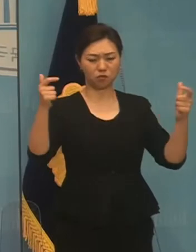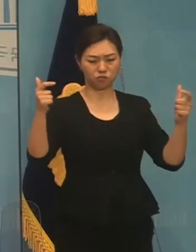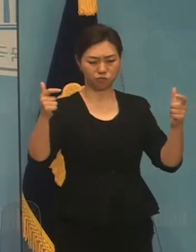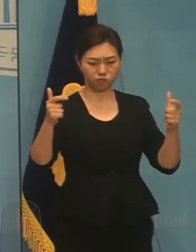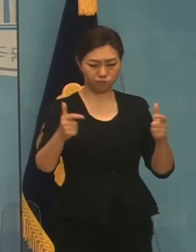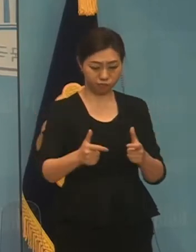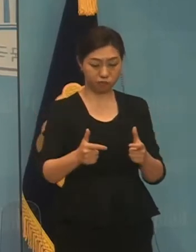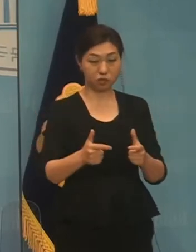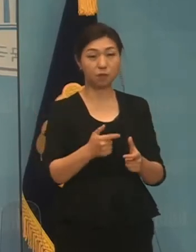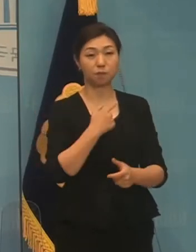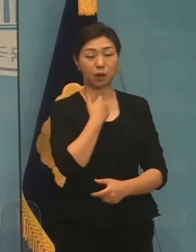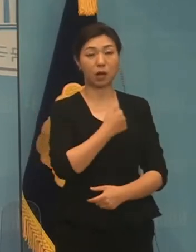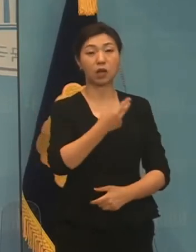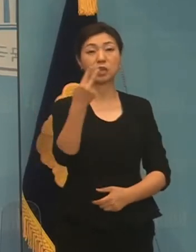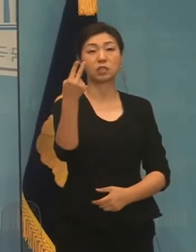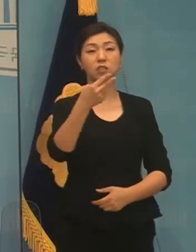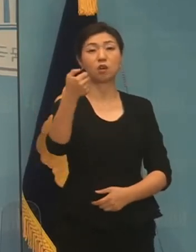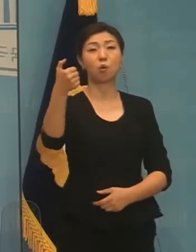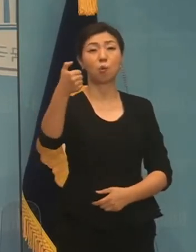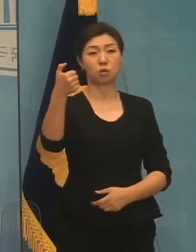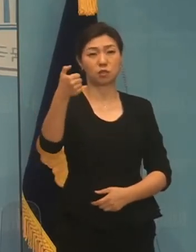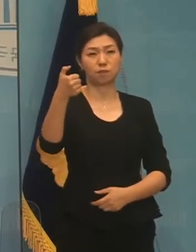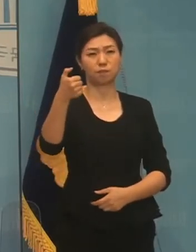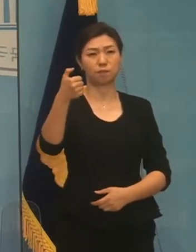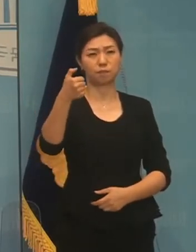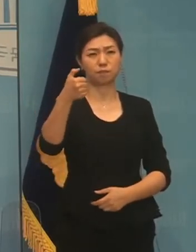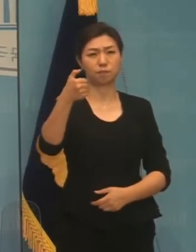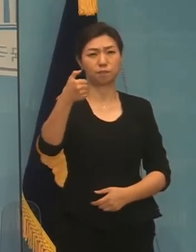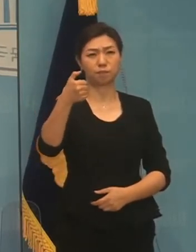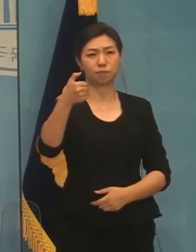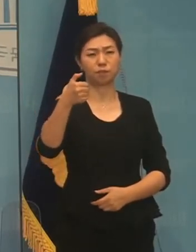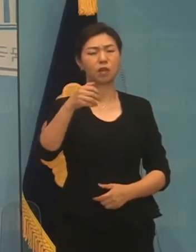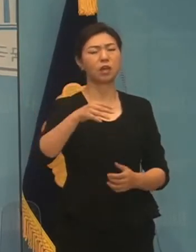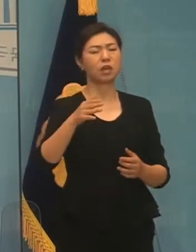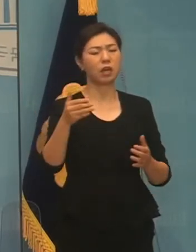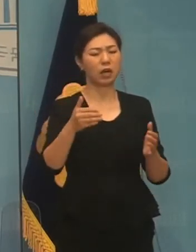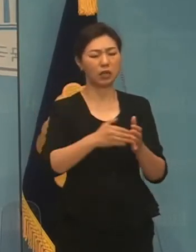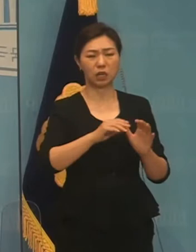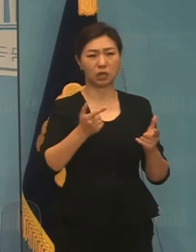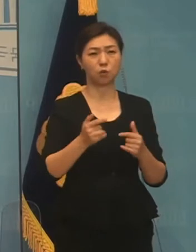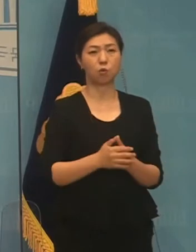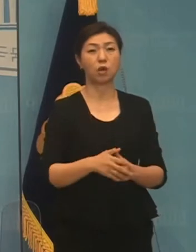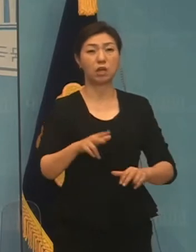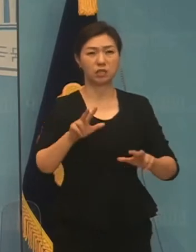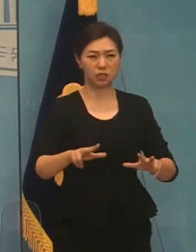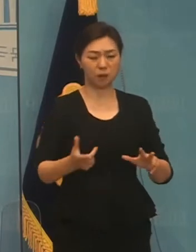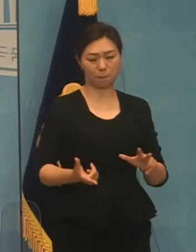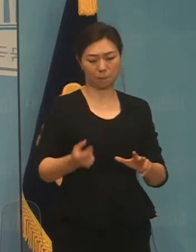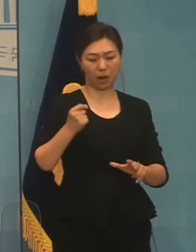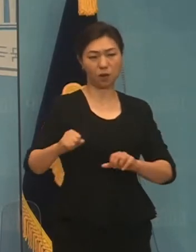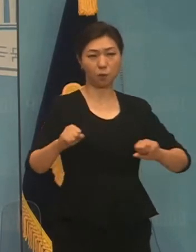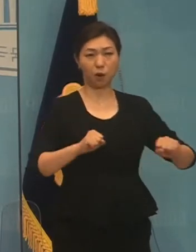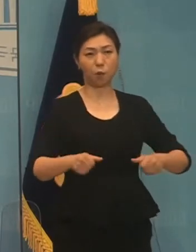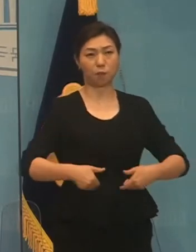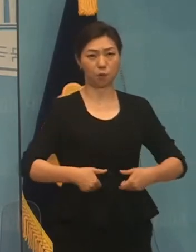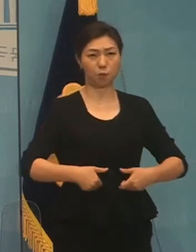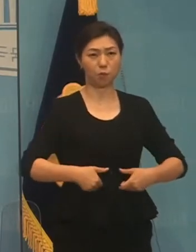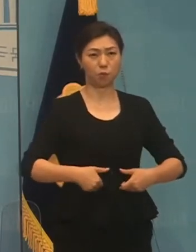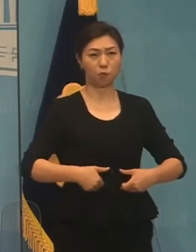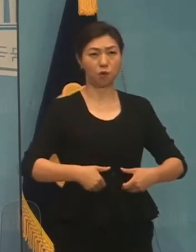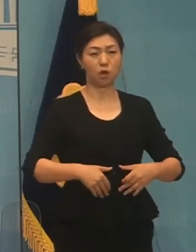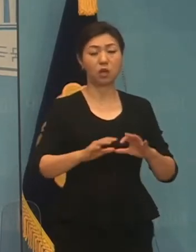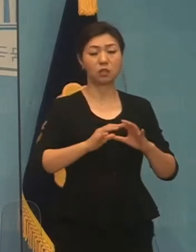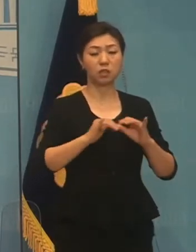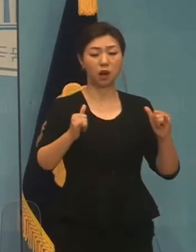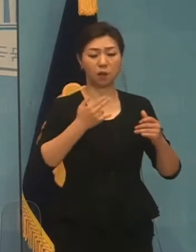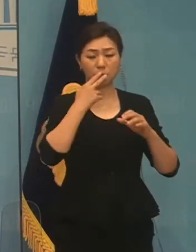2020년, 지금 당장 행동이 옮겨야 되기 때문입니다. 실질적으로 인류 생존을 위해 남은